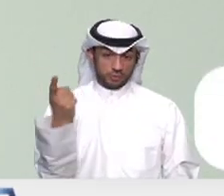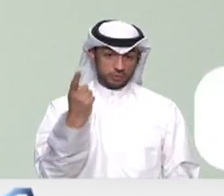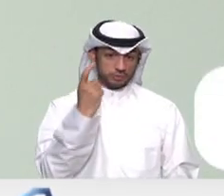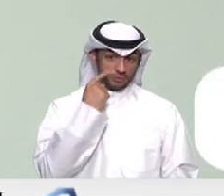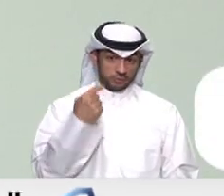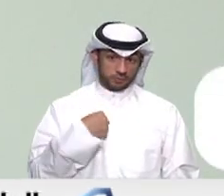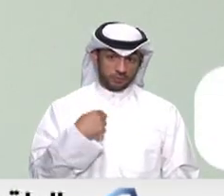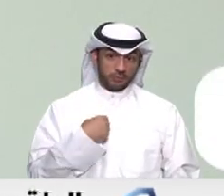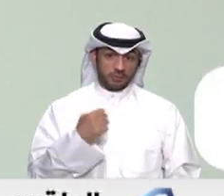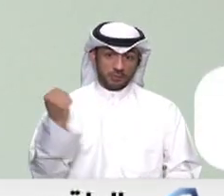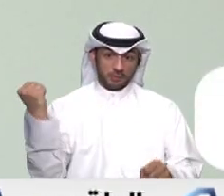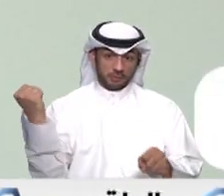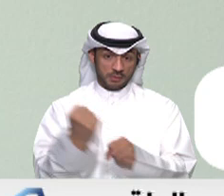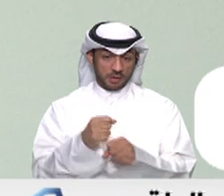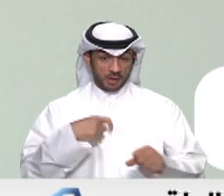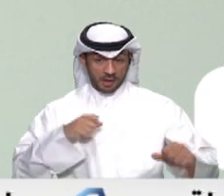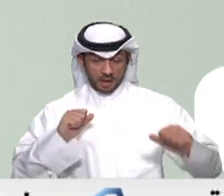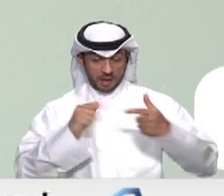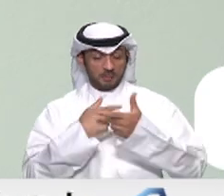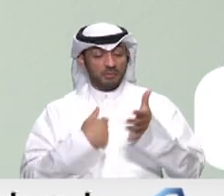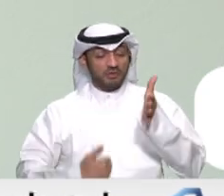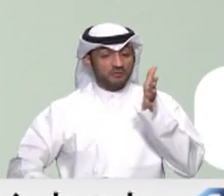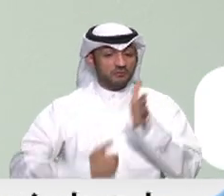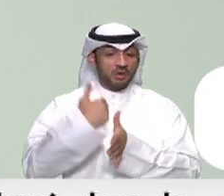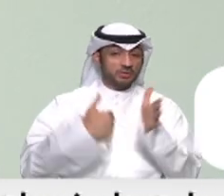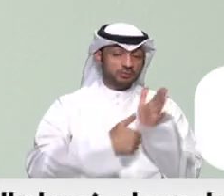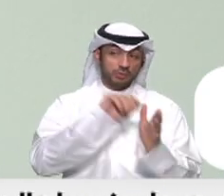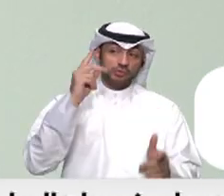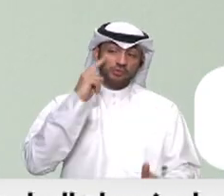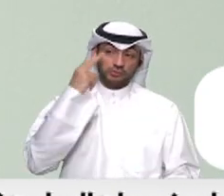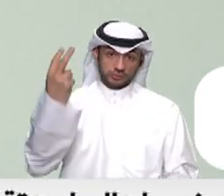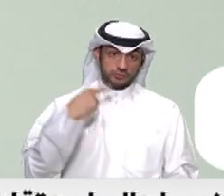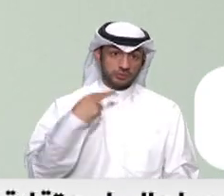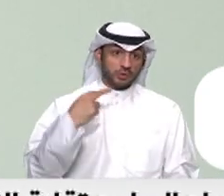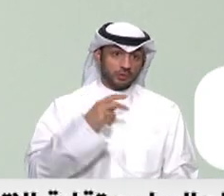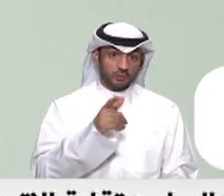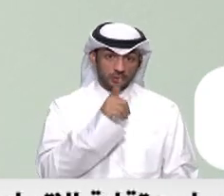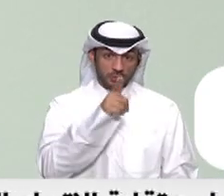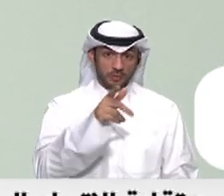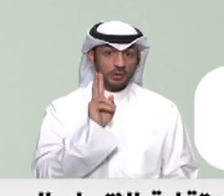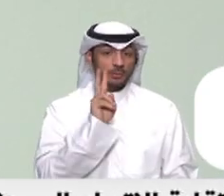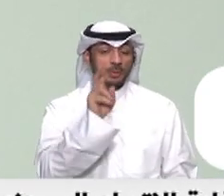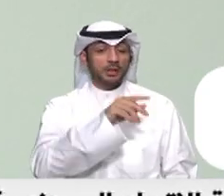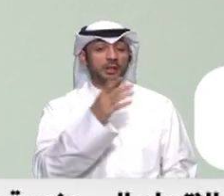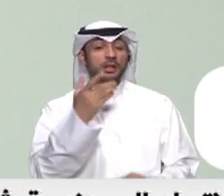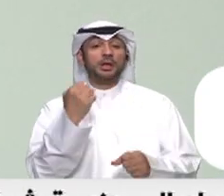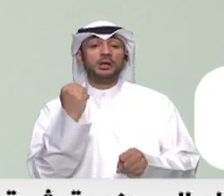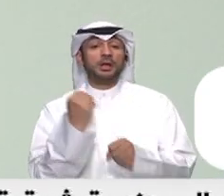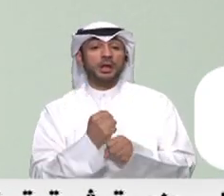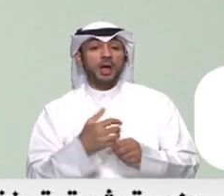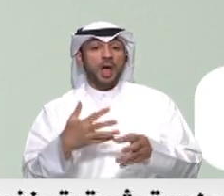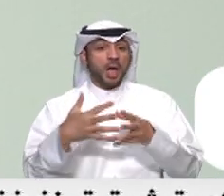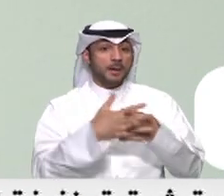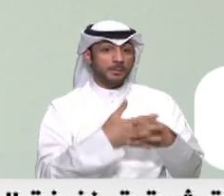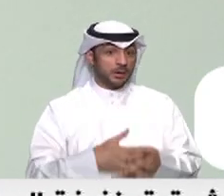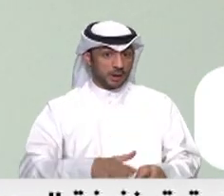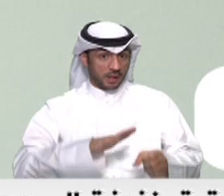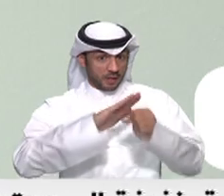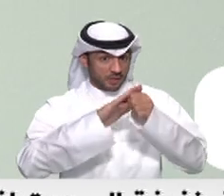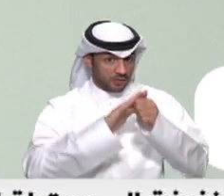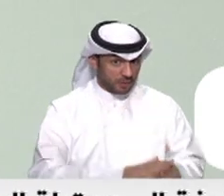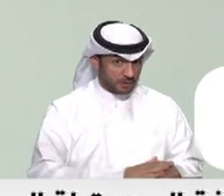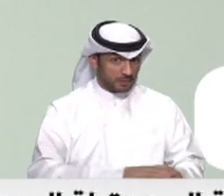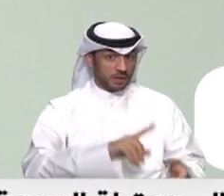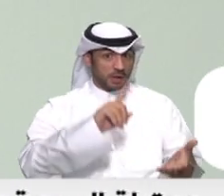على هذه المكاسب وتستفيد من غياب ضغط أمريكي حقيقي عليها،